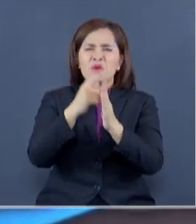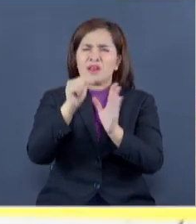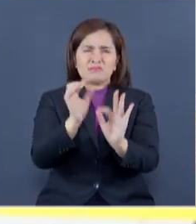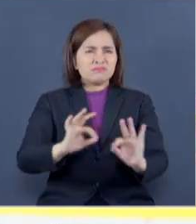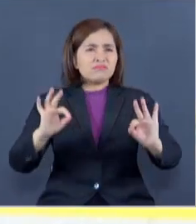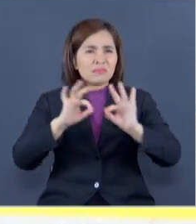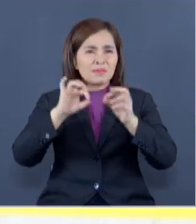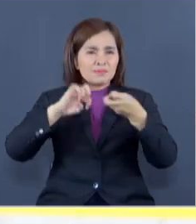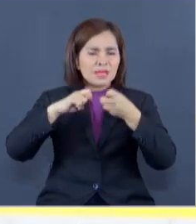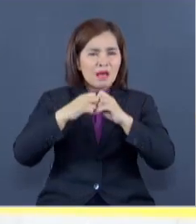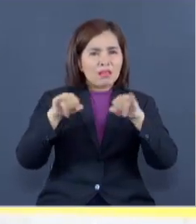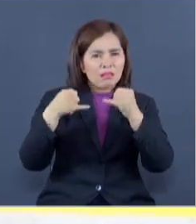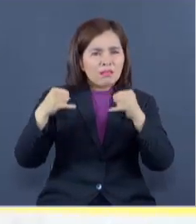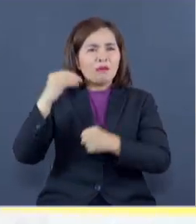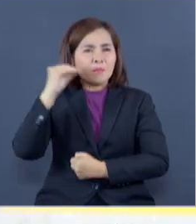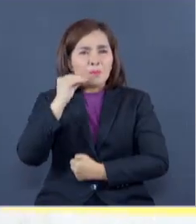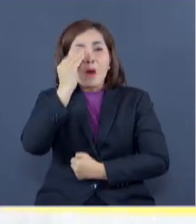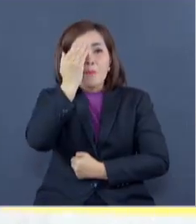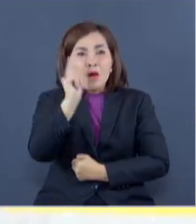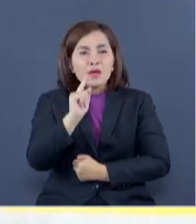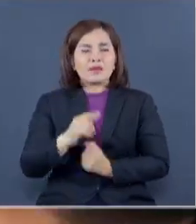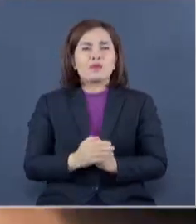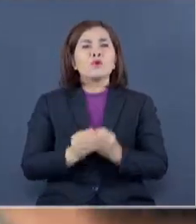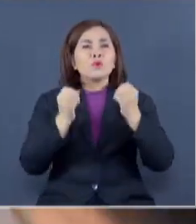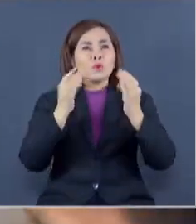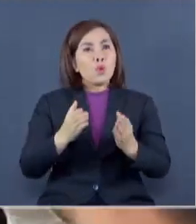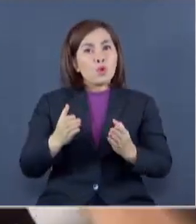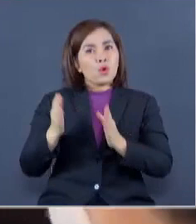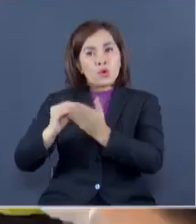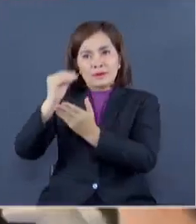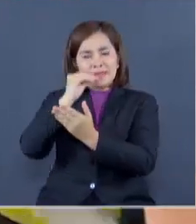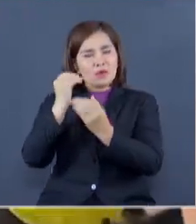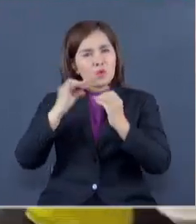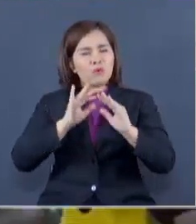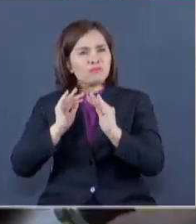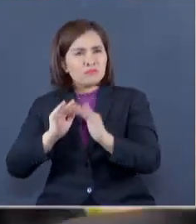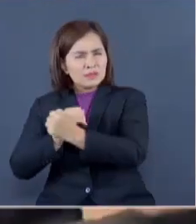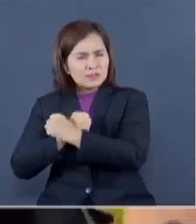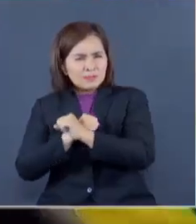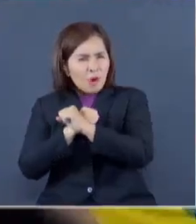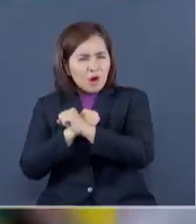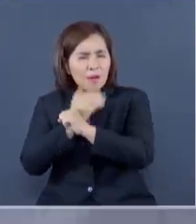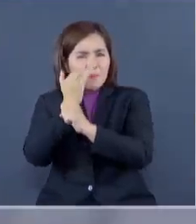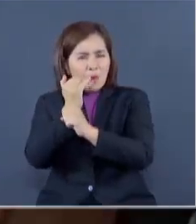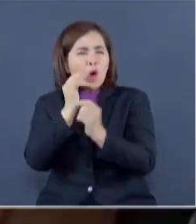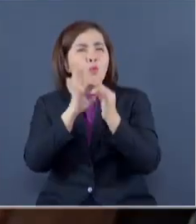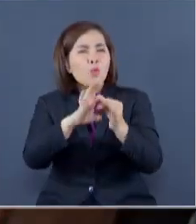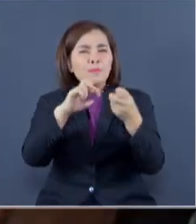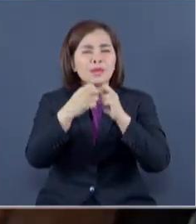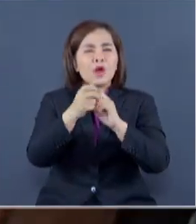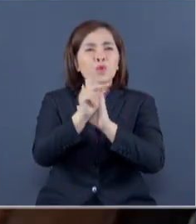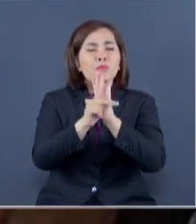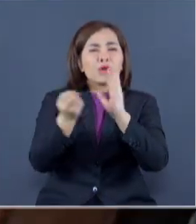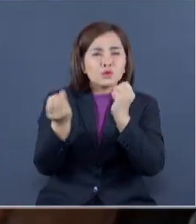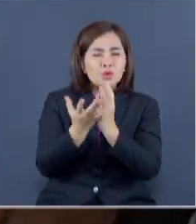ำให้ปัญหานี้ยังมีก็คือ1อาจารย์ยังปกป้องลูกศิษย์เพราะกลัวว่าลูกศิษย์จะถูกดำเนินคดีแล้วก็ให้รุ่นพี่ที่จบไปแล้ว